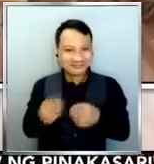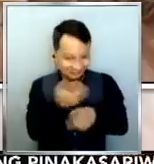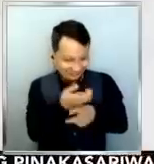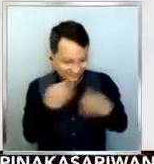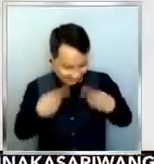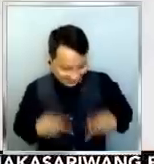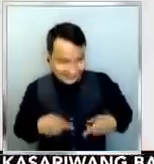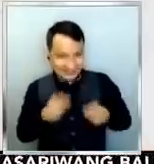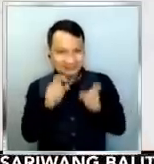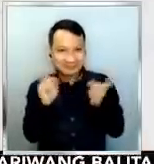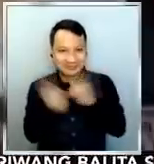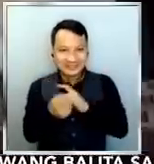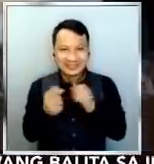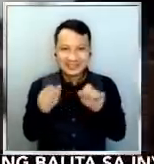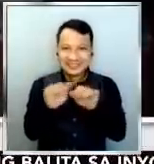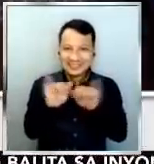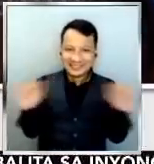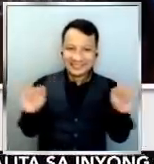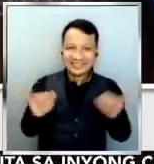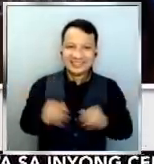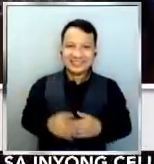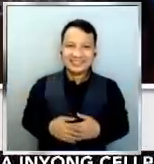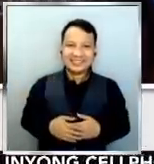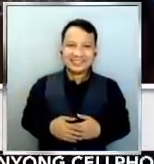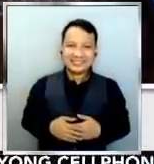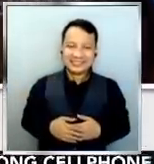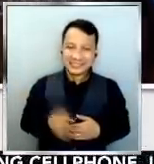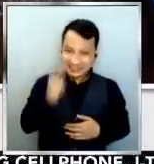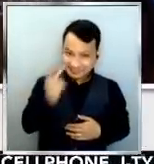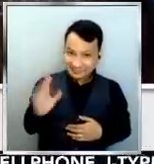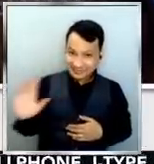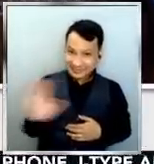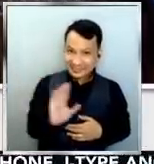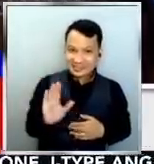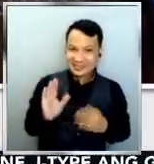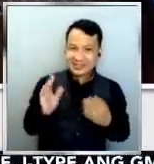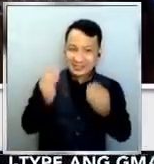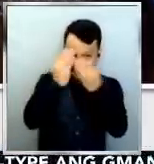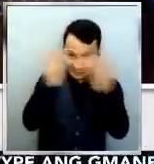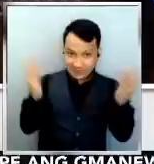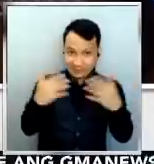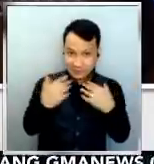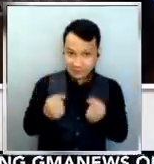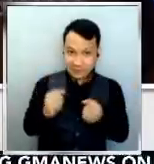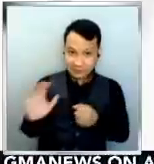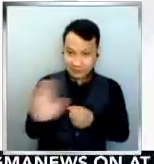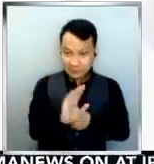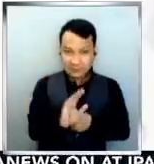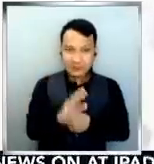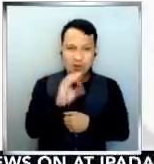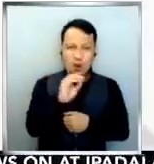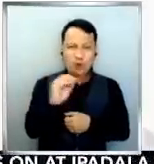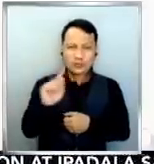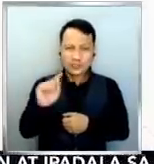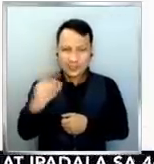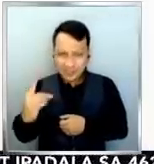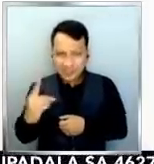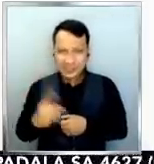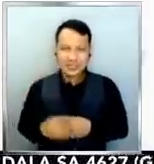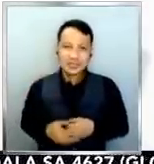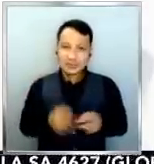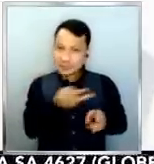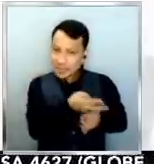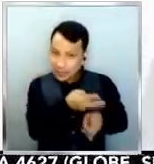damit. Kapag may bark day nga ng isa sa kanila, pangmalakasan din ang OOTD. Tulad ng bawat